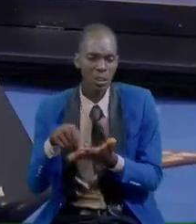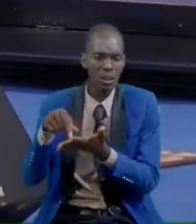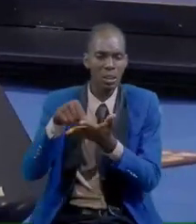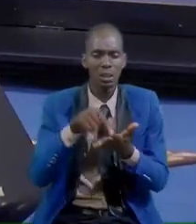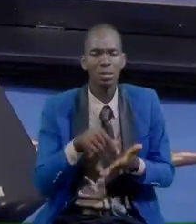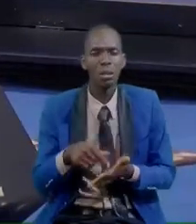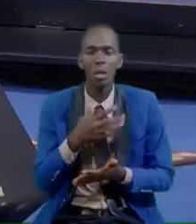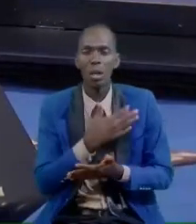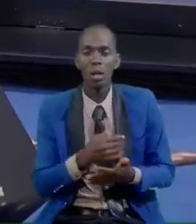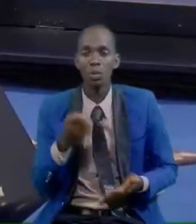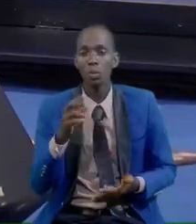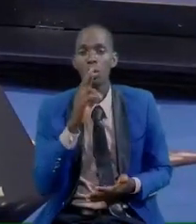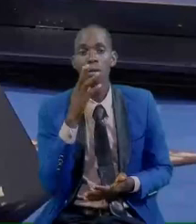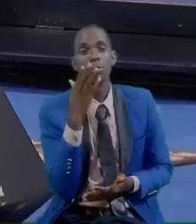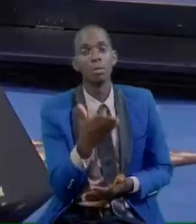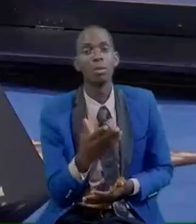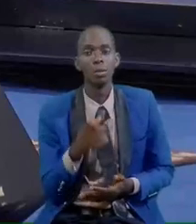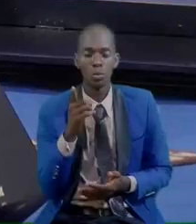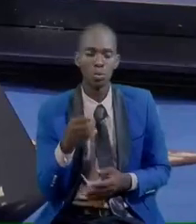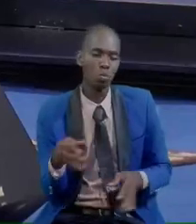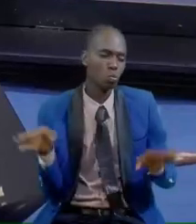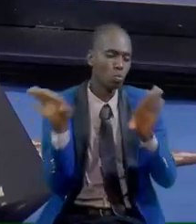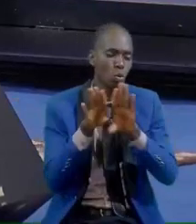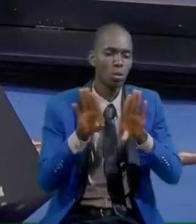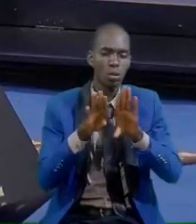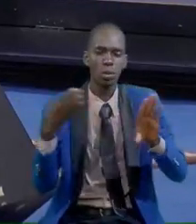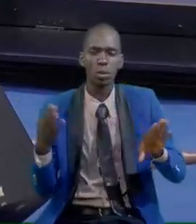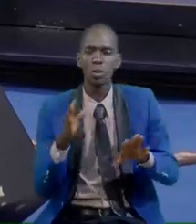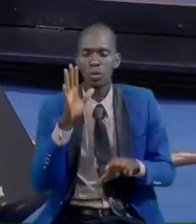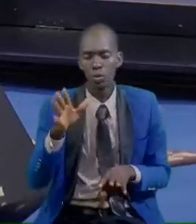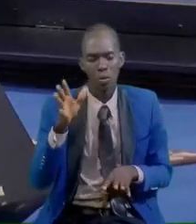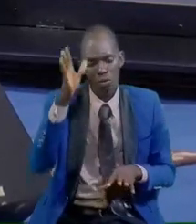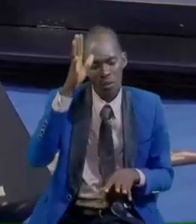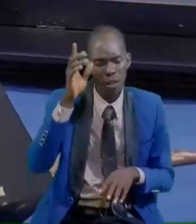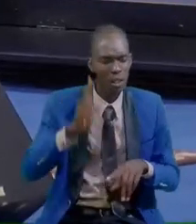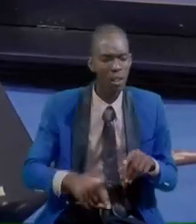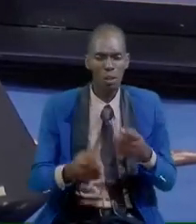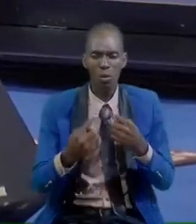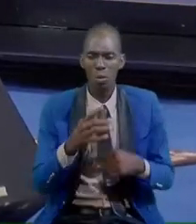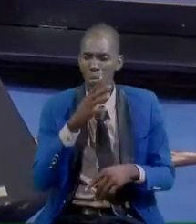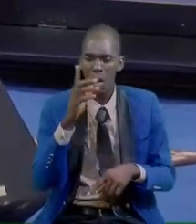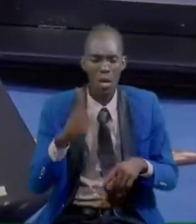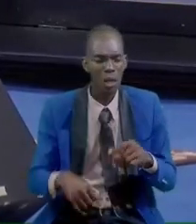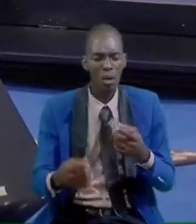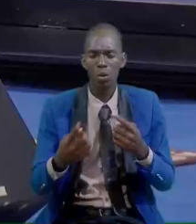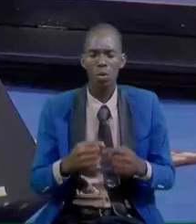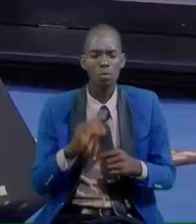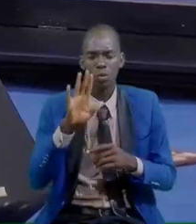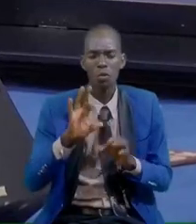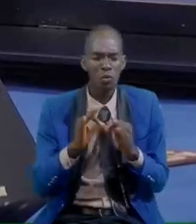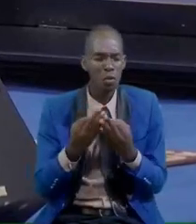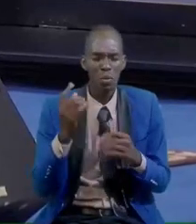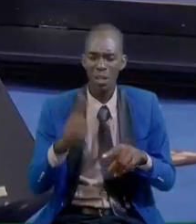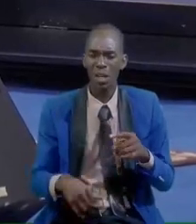et ils ferment la porte. Ta maman ne peut pas venir, ton papa ne peut pas venir, tes amis ne peuvent pas venir. Personne ne peut te